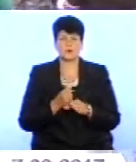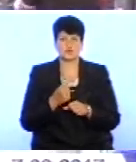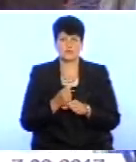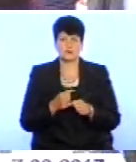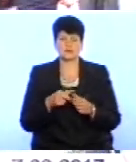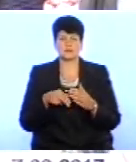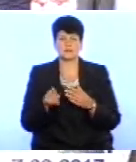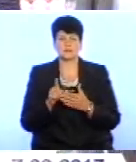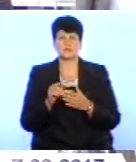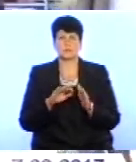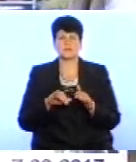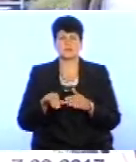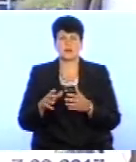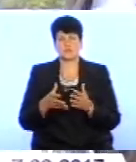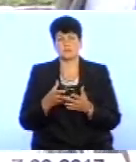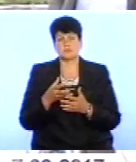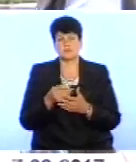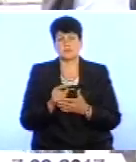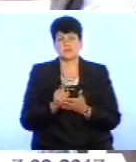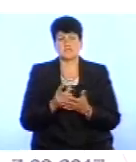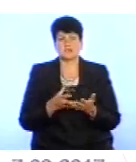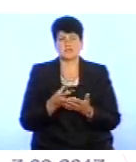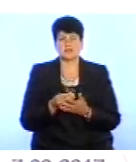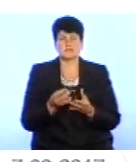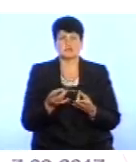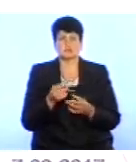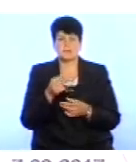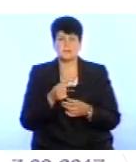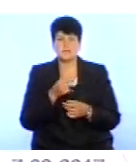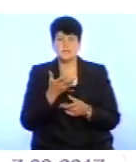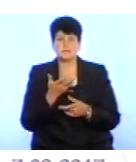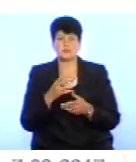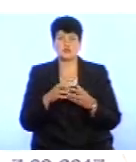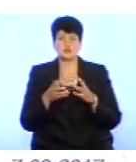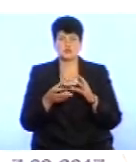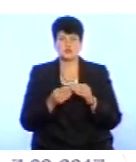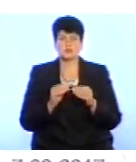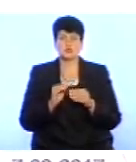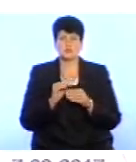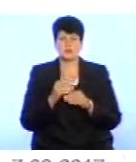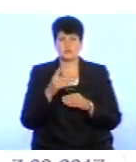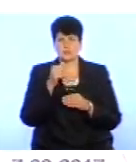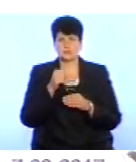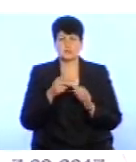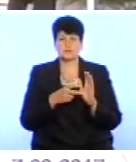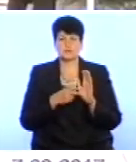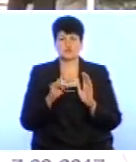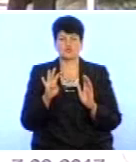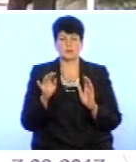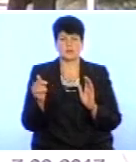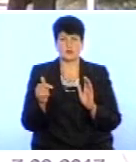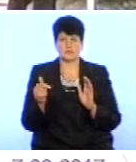на пенсію пізніше, або ж оплатити пенсійні внески за потрібні місяці. Причому сума доплати за один місяць – 704 гривні.